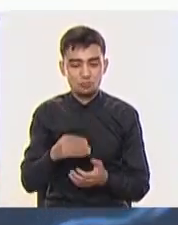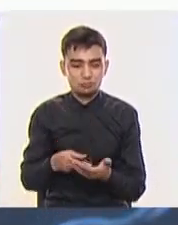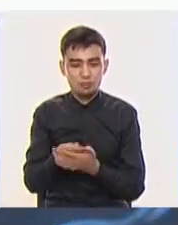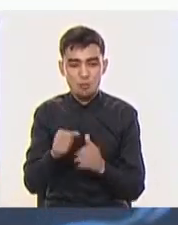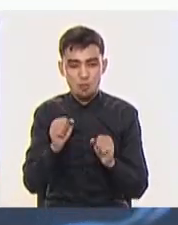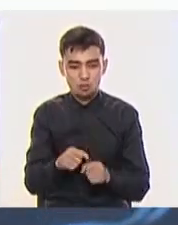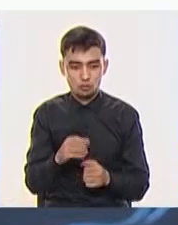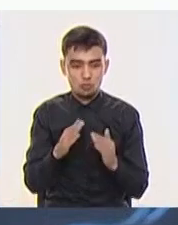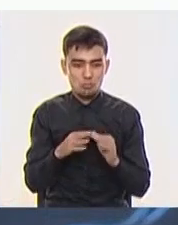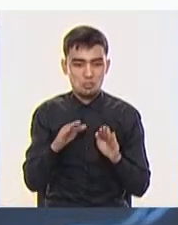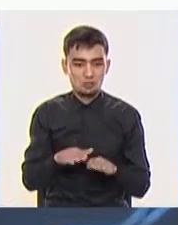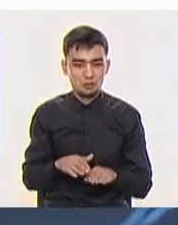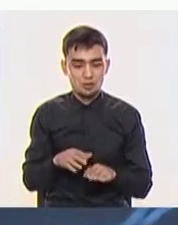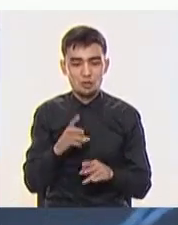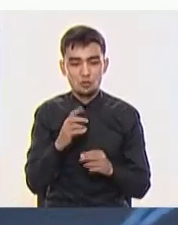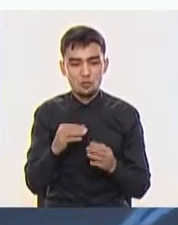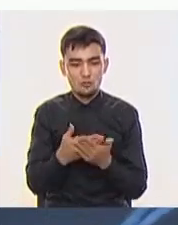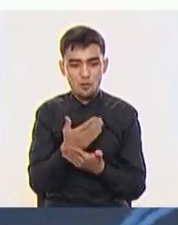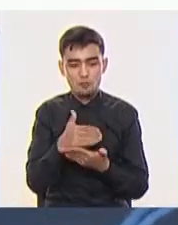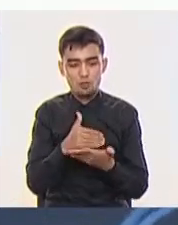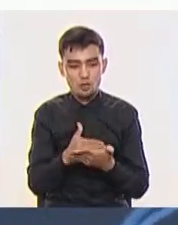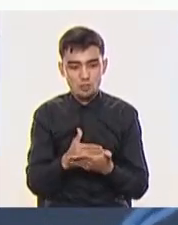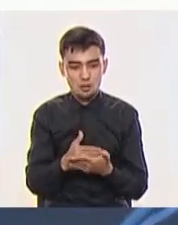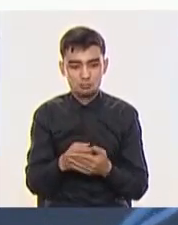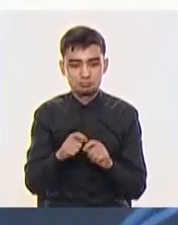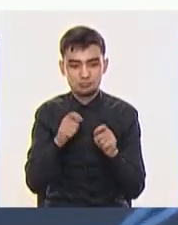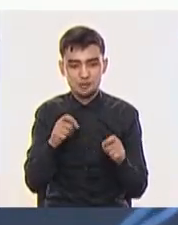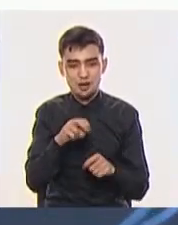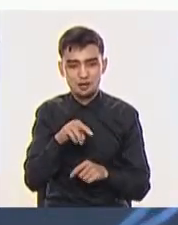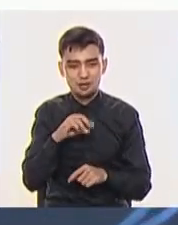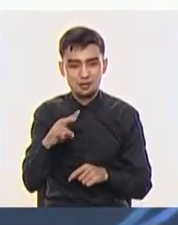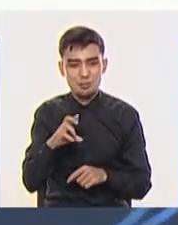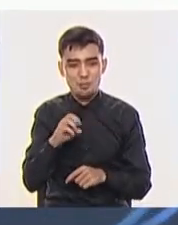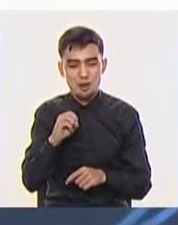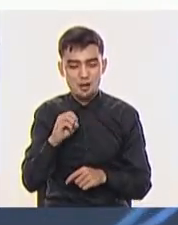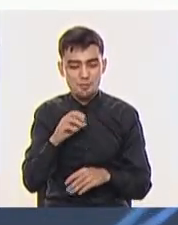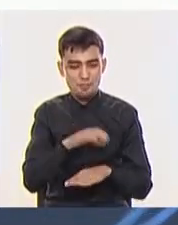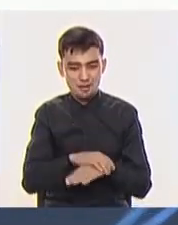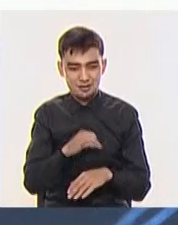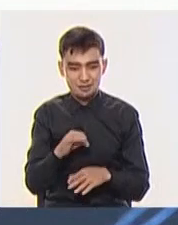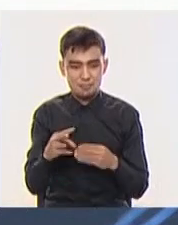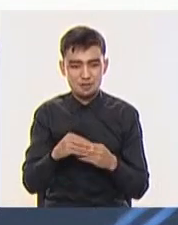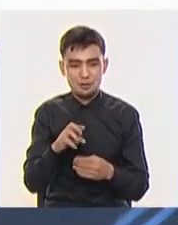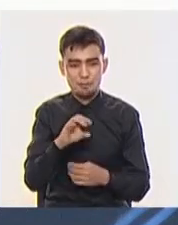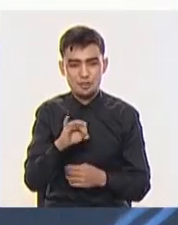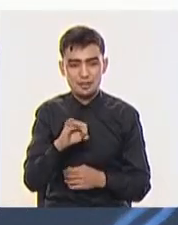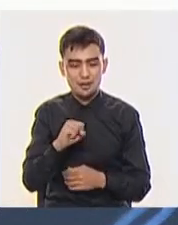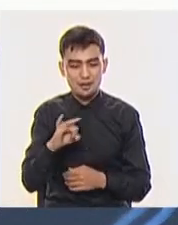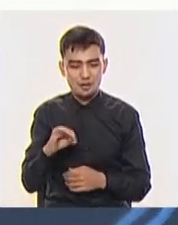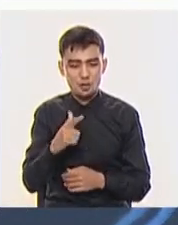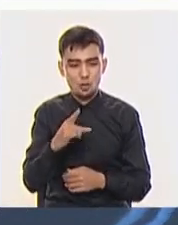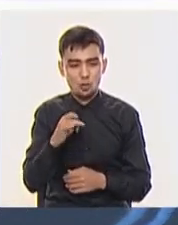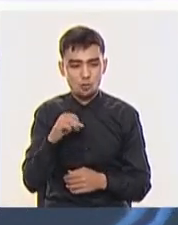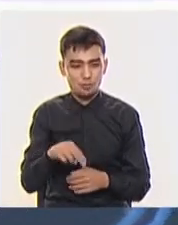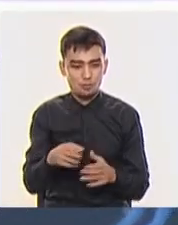теперь можно, не выходя из дома. Новую программу запустил Алтынбанк совместно с холдингом BI Group. С подробностями